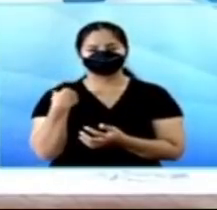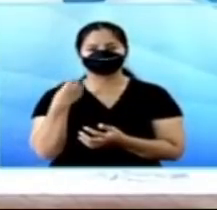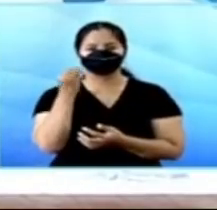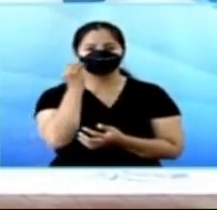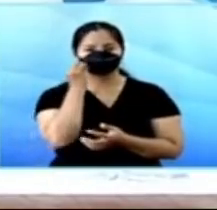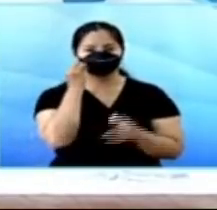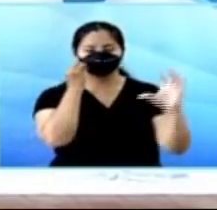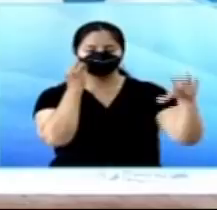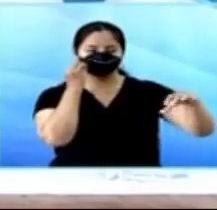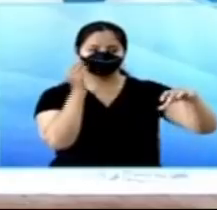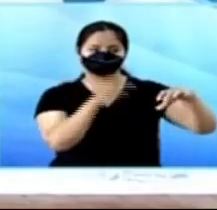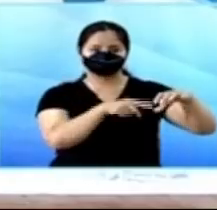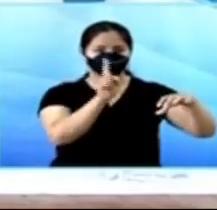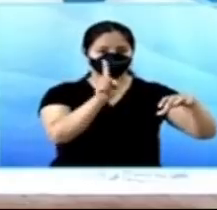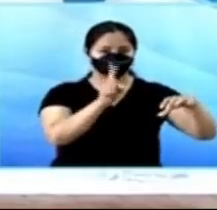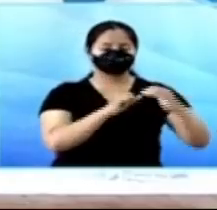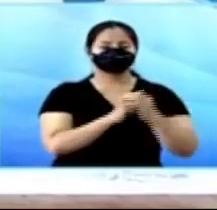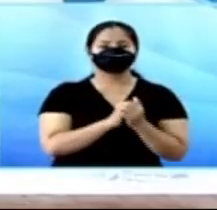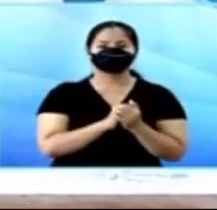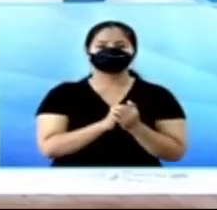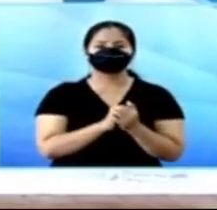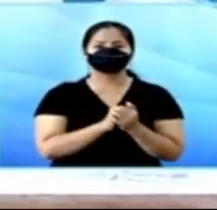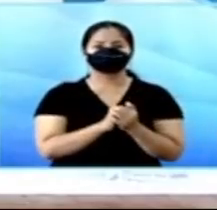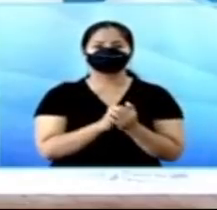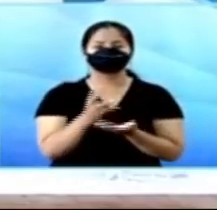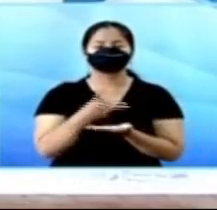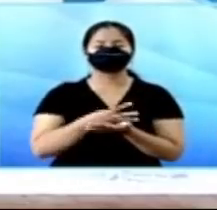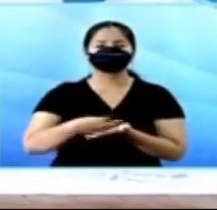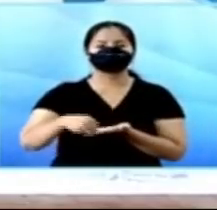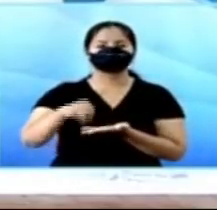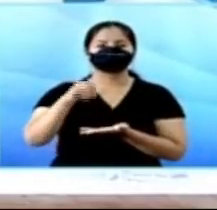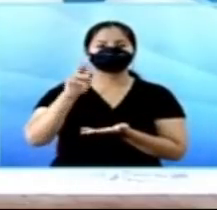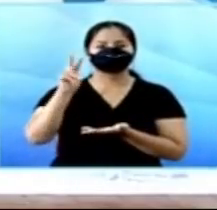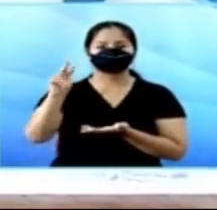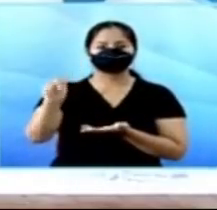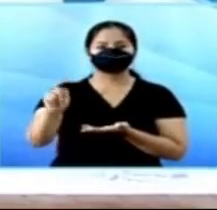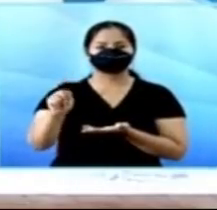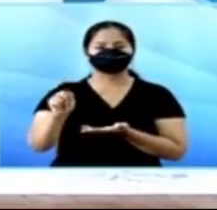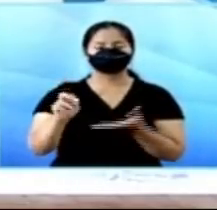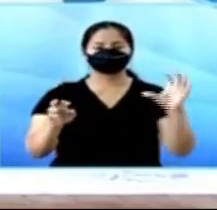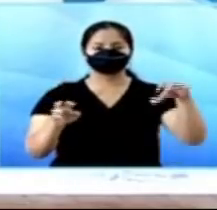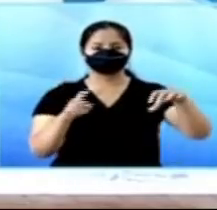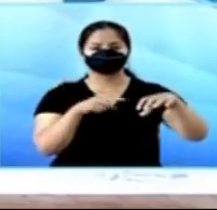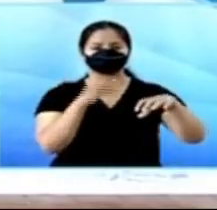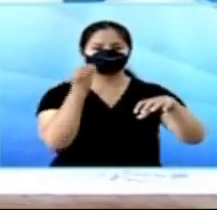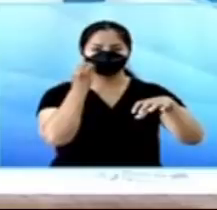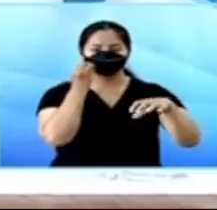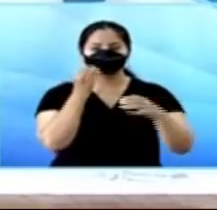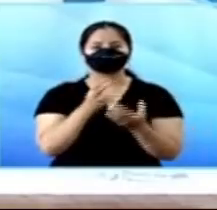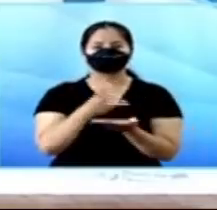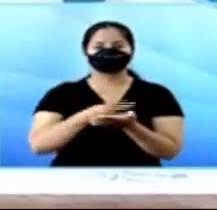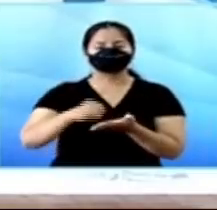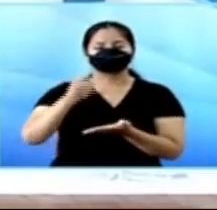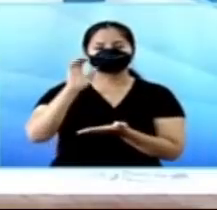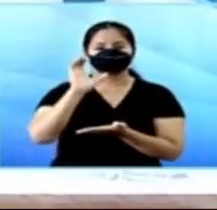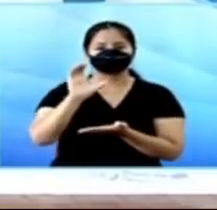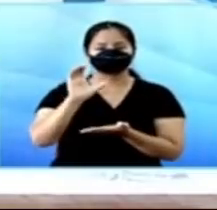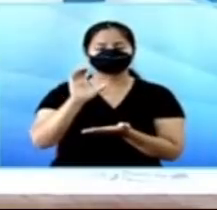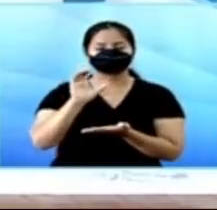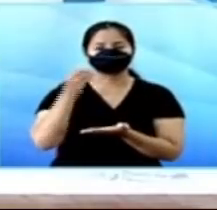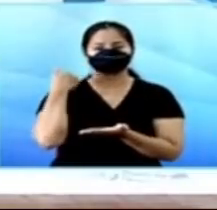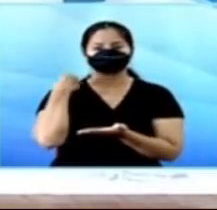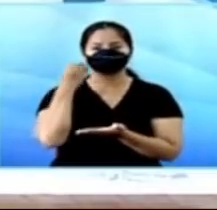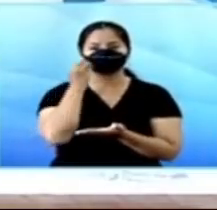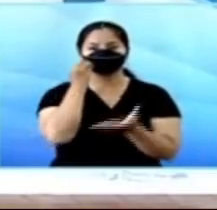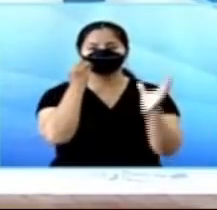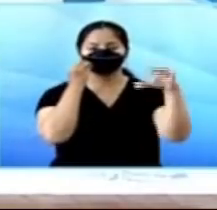ทันสำหรับเมืองนาไซทองนั้นมีบ้านนาเสี่ยวและสำหรับเมืองไซธานีนั้นมีบ้านส